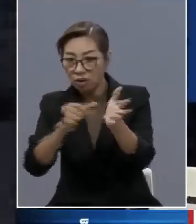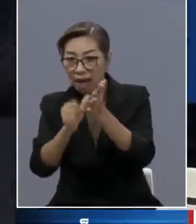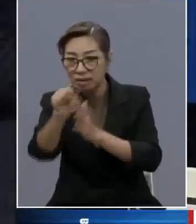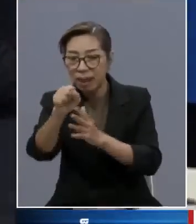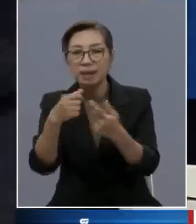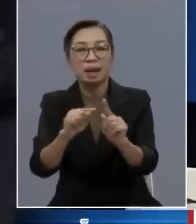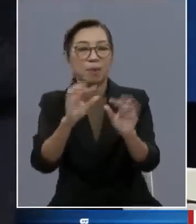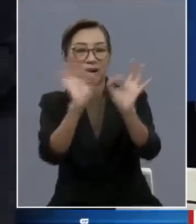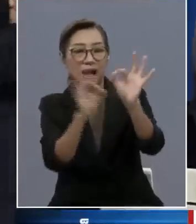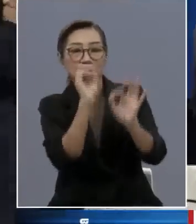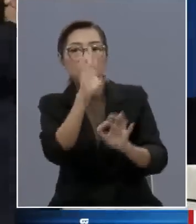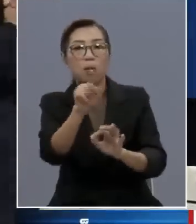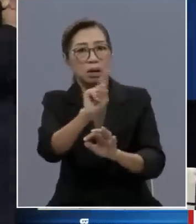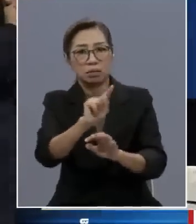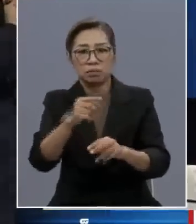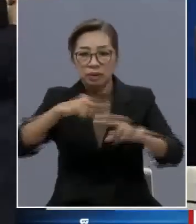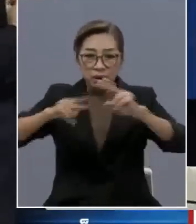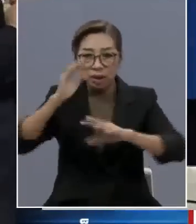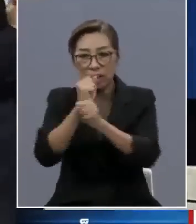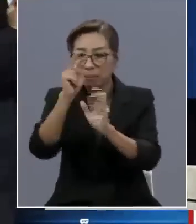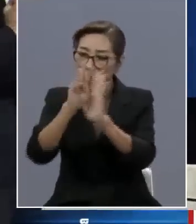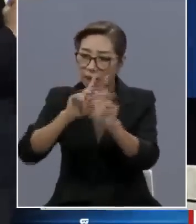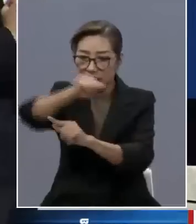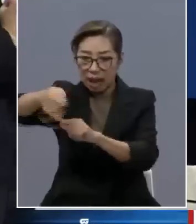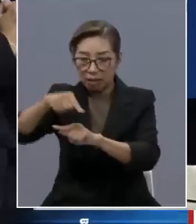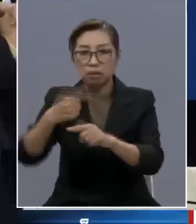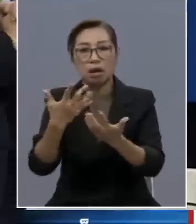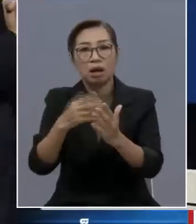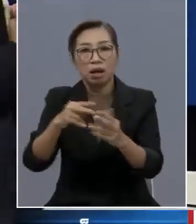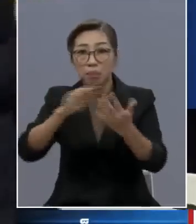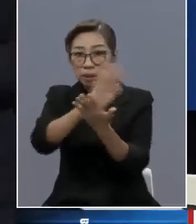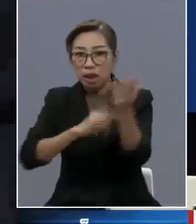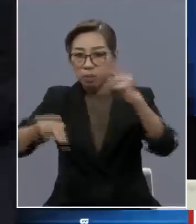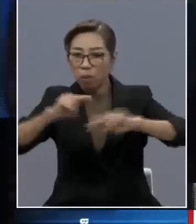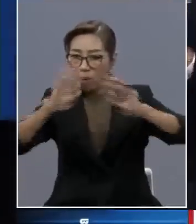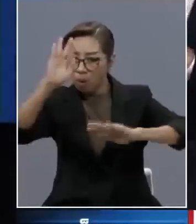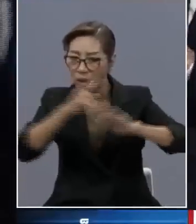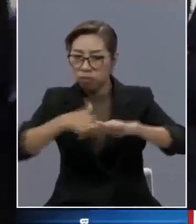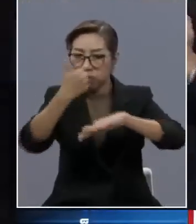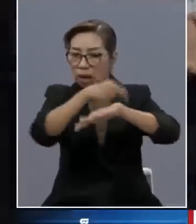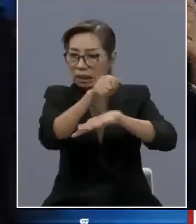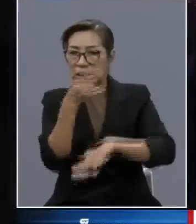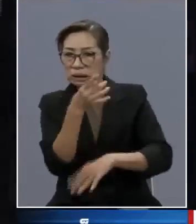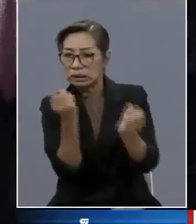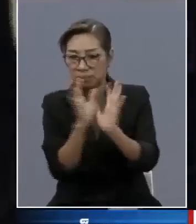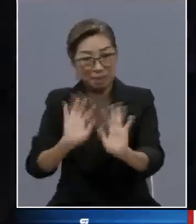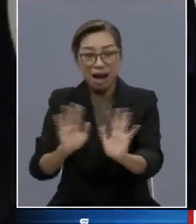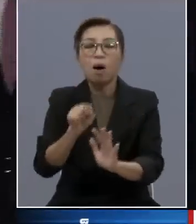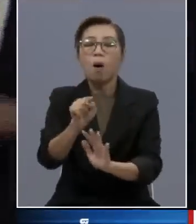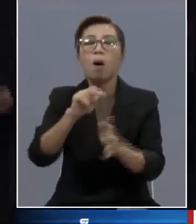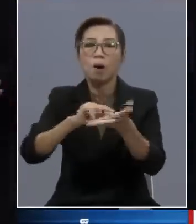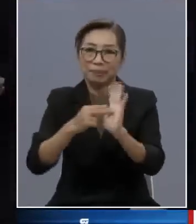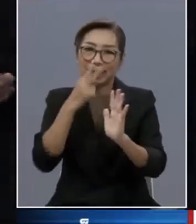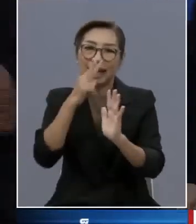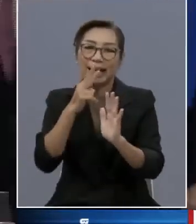ครับคราวนี้ถ้าไปเจาะดูรายละเอียด23ประเด็นคุณผู้ชมครับไปดูกันอย่างไวๆเพราะหลายท่านก็คงเห็นกันไปบ้างแล้วเรื่องแรกก็คือการจัดท